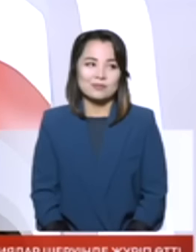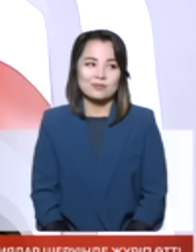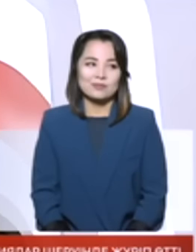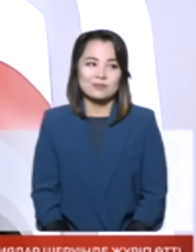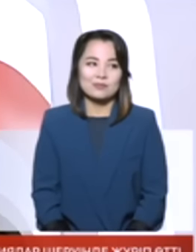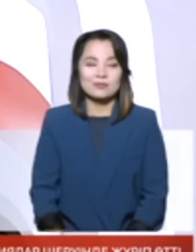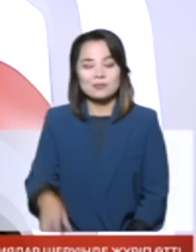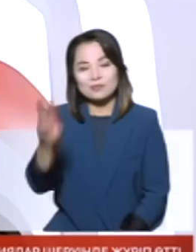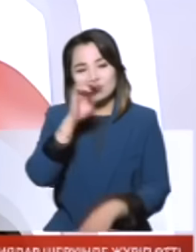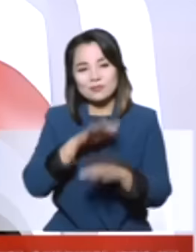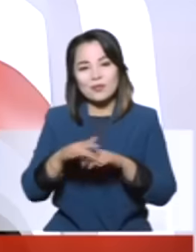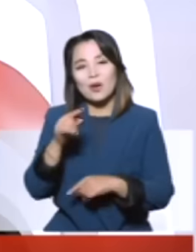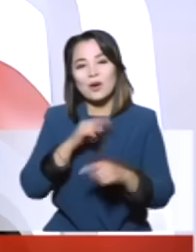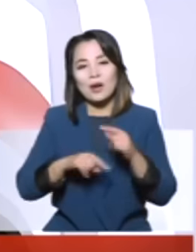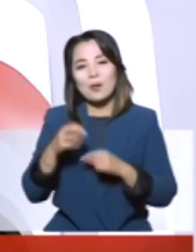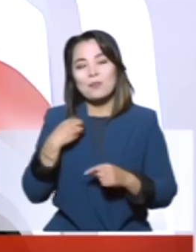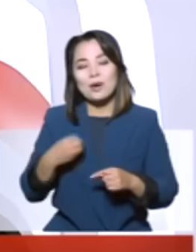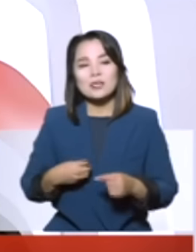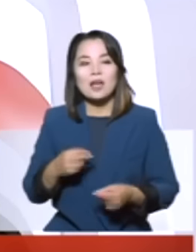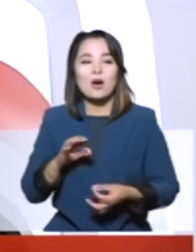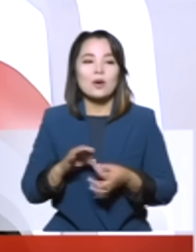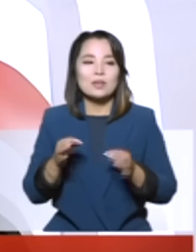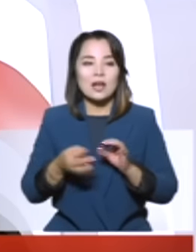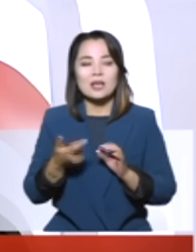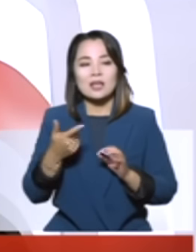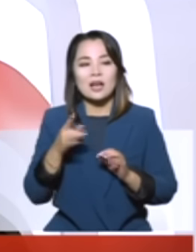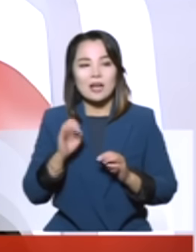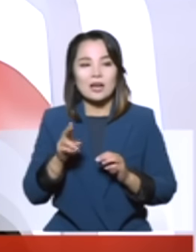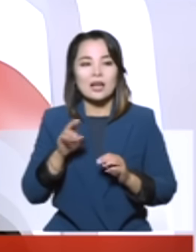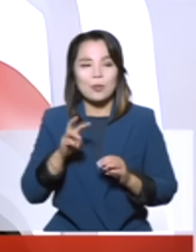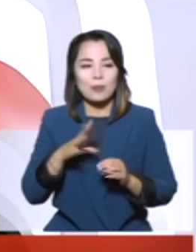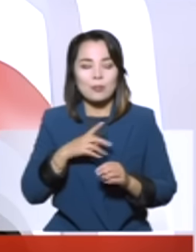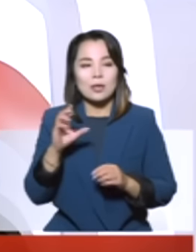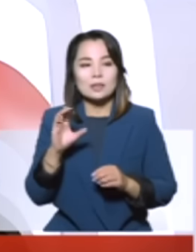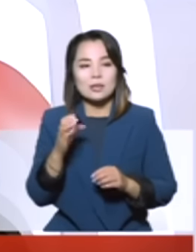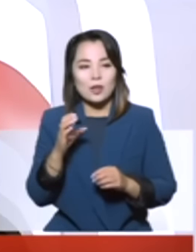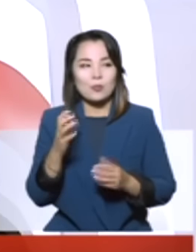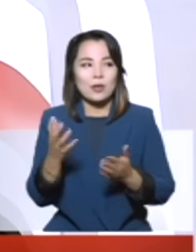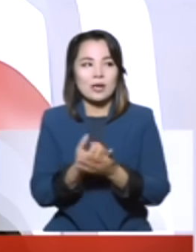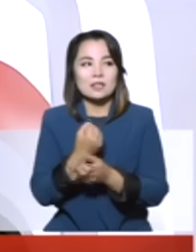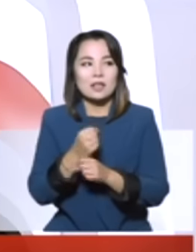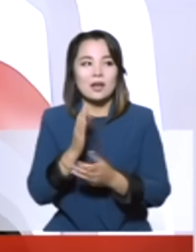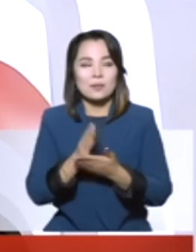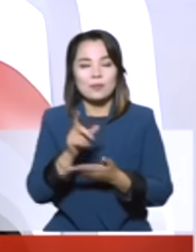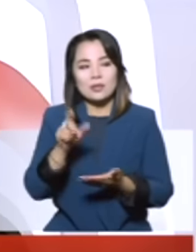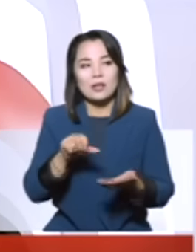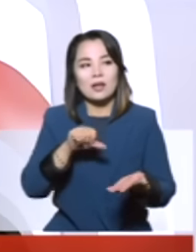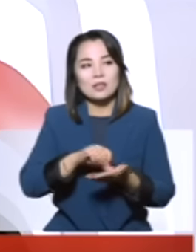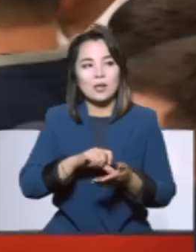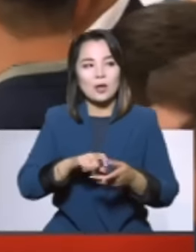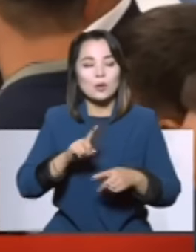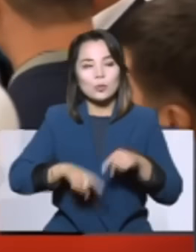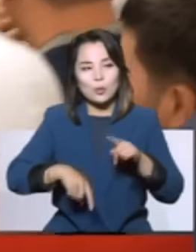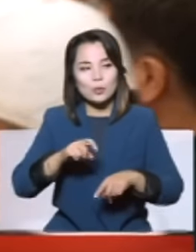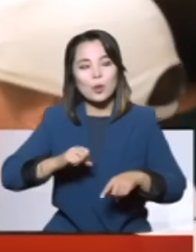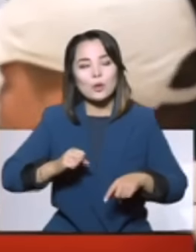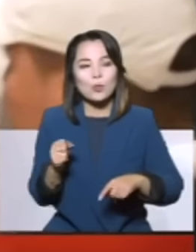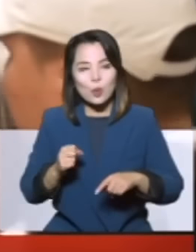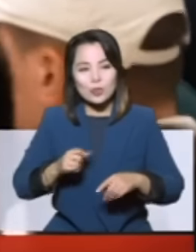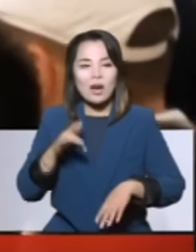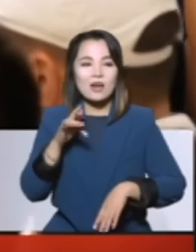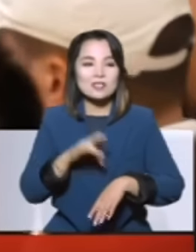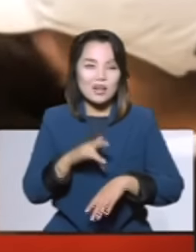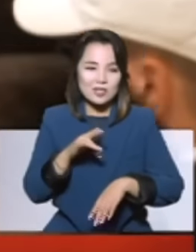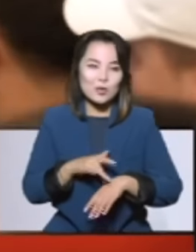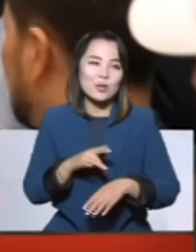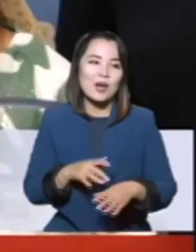Ал елге оралған Париж Олимпиадасының грек-рим күресінен күміш жүлдегері Демеу Жадраевты әуежайдан туған туыс, дос-жаран мен